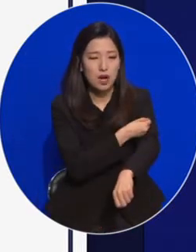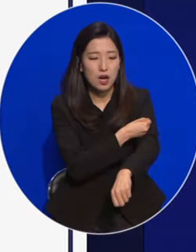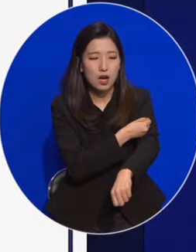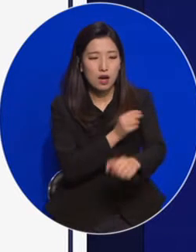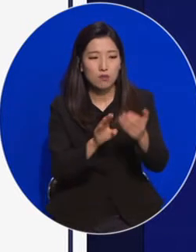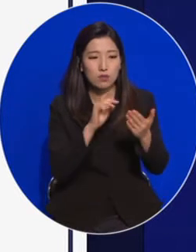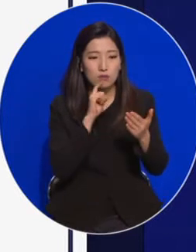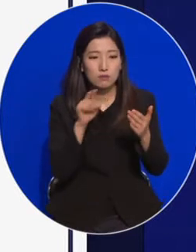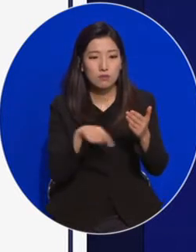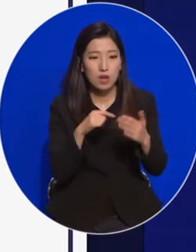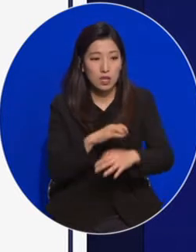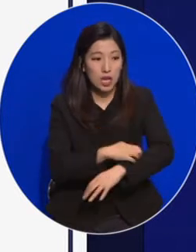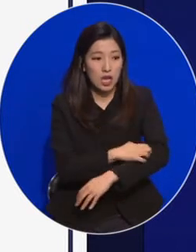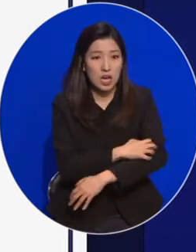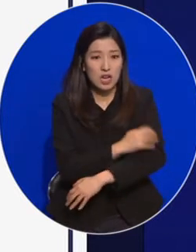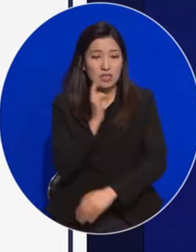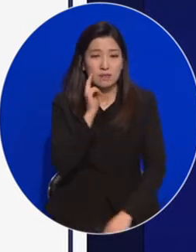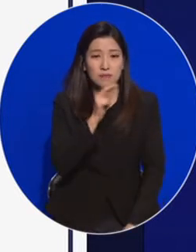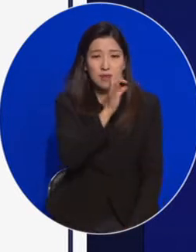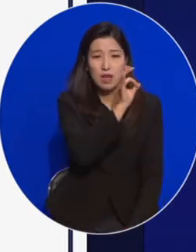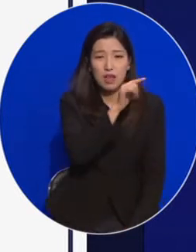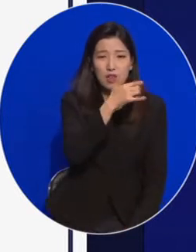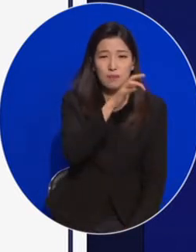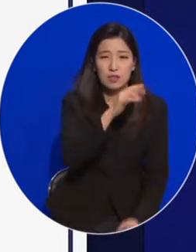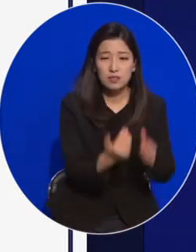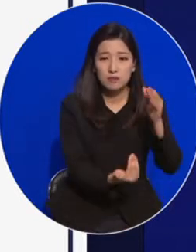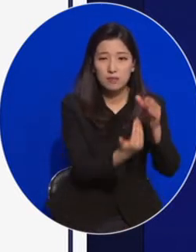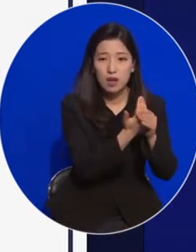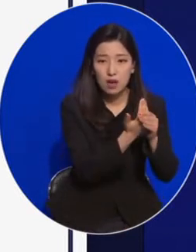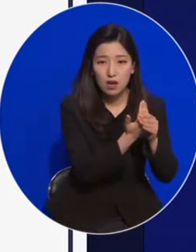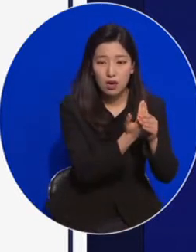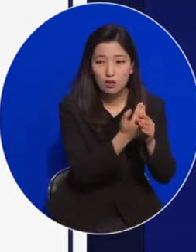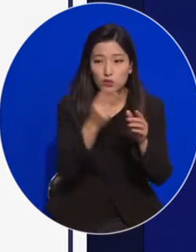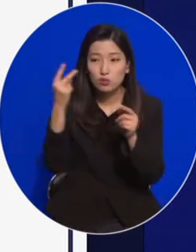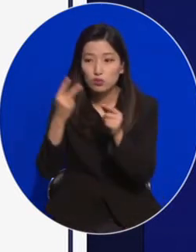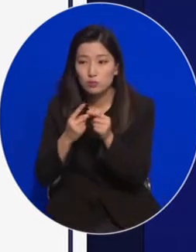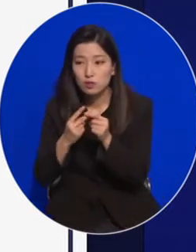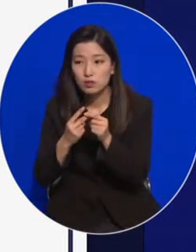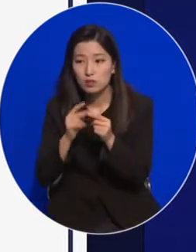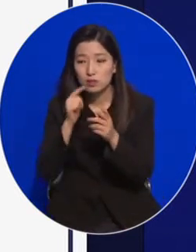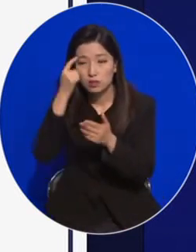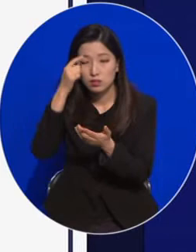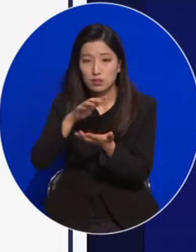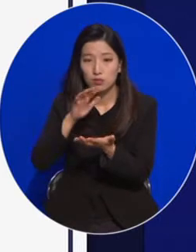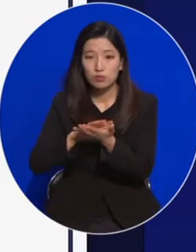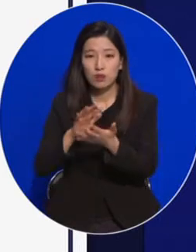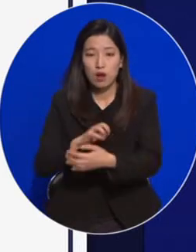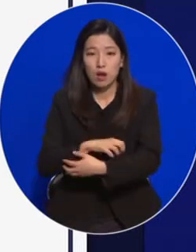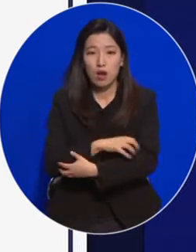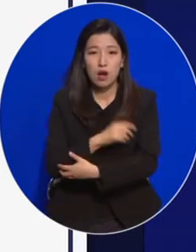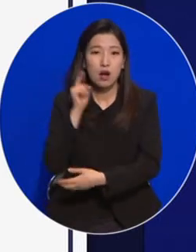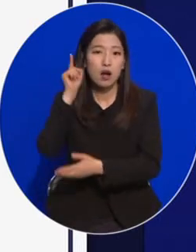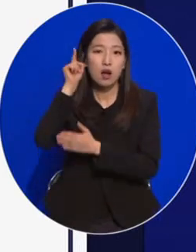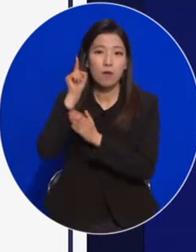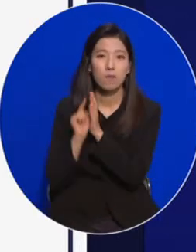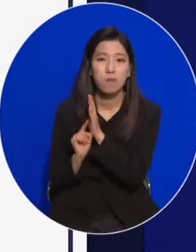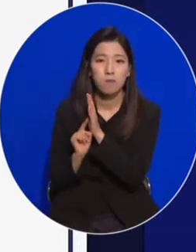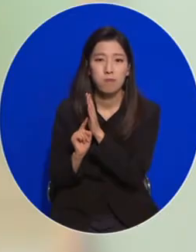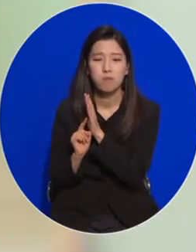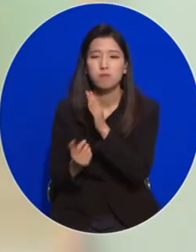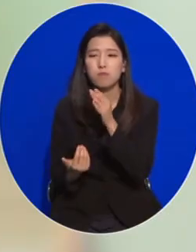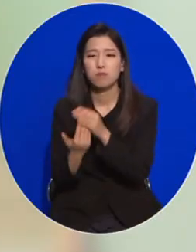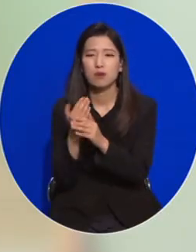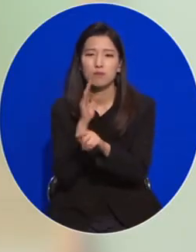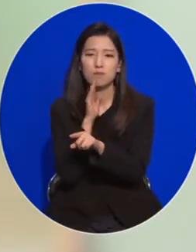아나필락시스 증상이 나타났고 나머지 한 건은 고열과 경련에 이어 접종 다음 날 혈압이 저하된